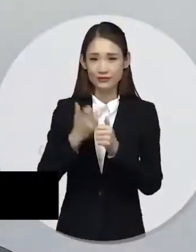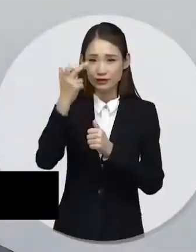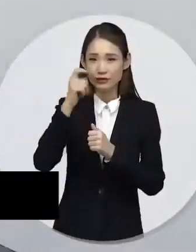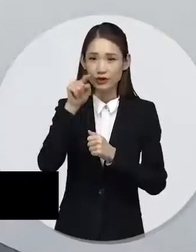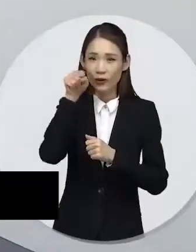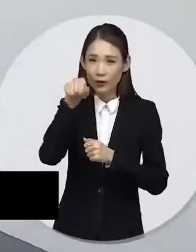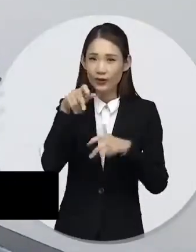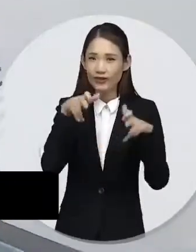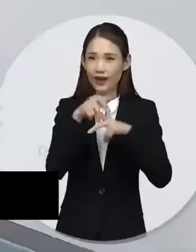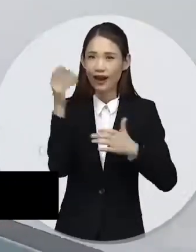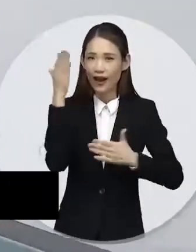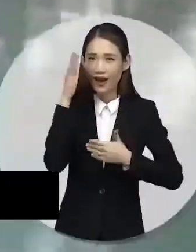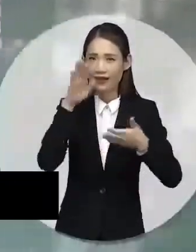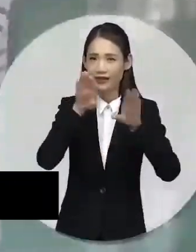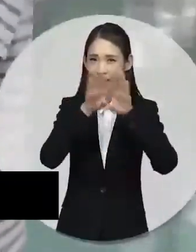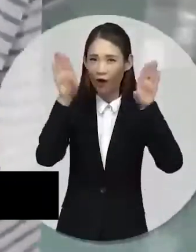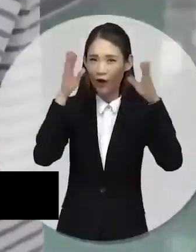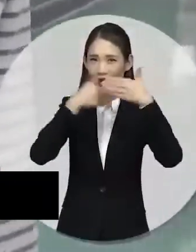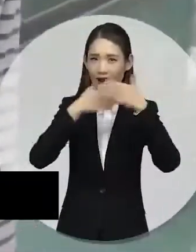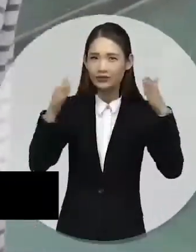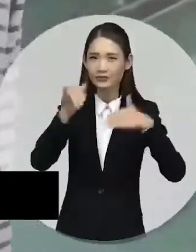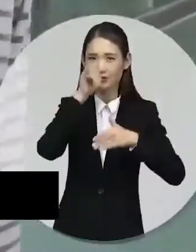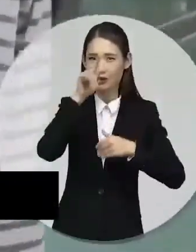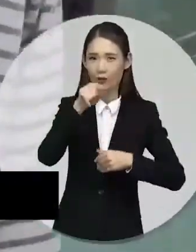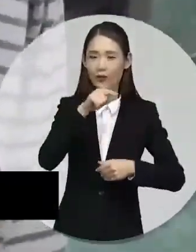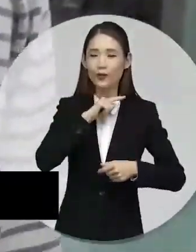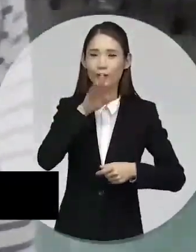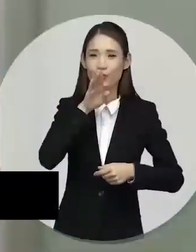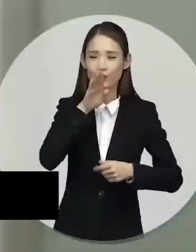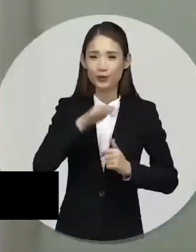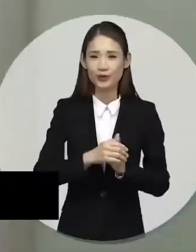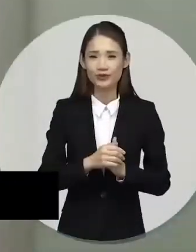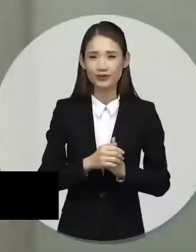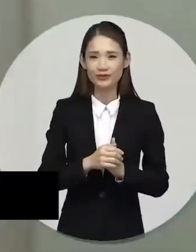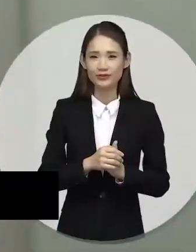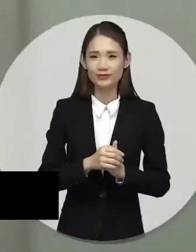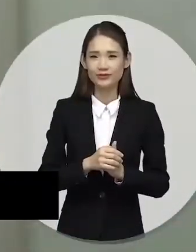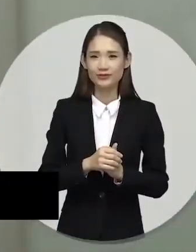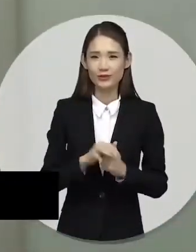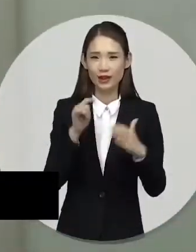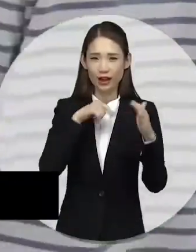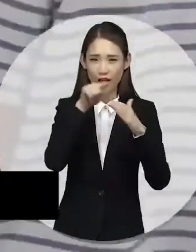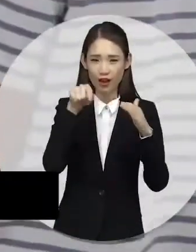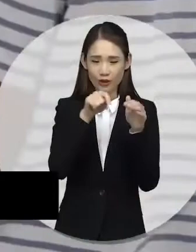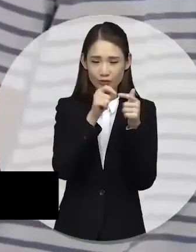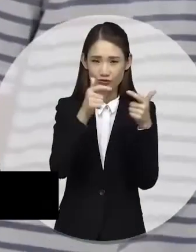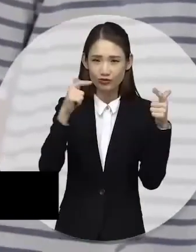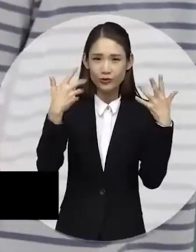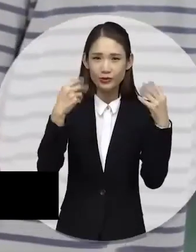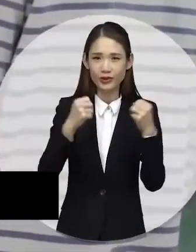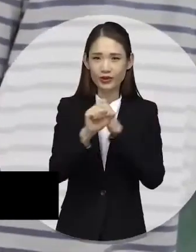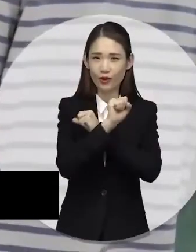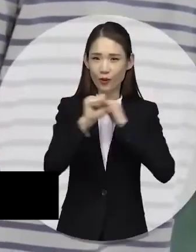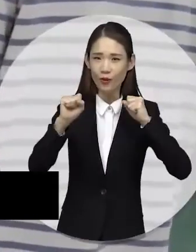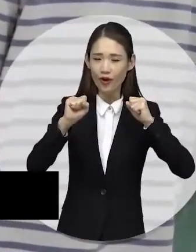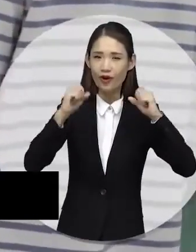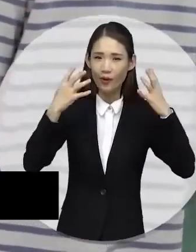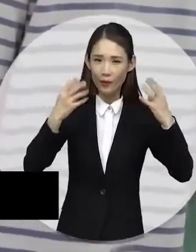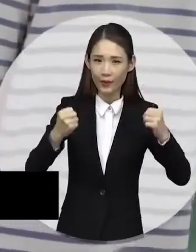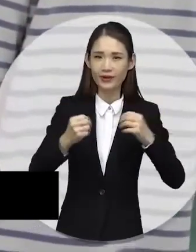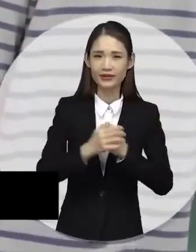오빠 저기가 장애학생 열람실인 것 같아. 여기가? 아 여기야 여기. 안에 뭐가 네. 많은데? 공간도 좀 넓고